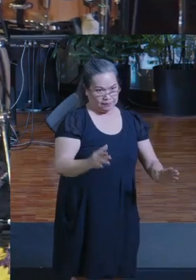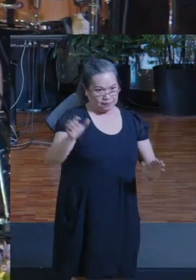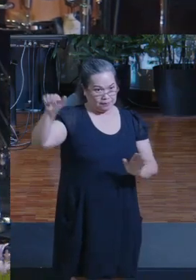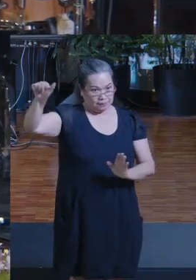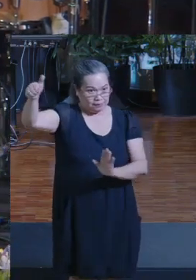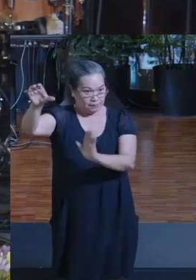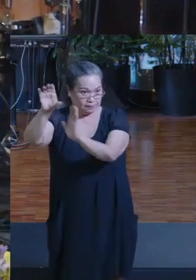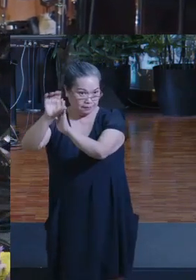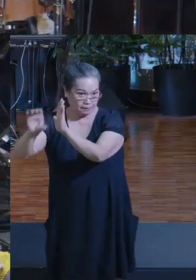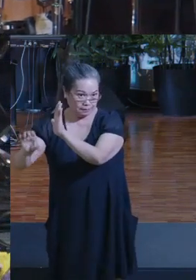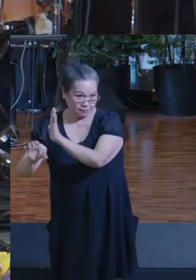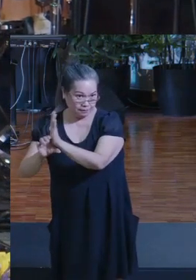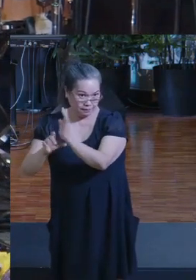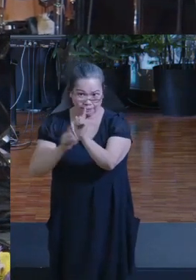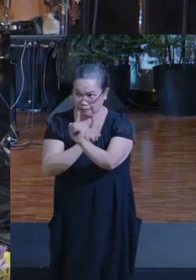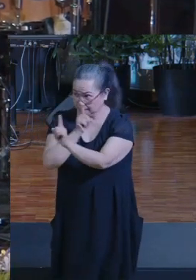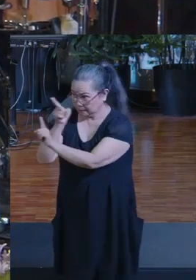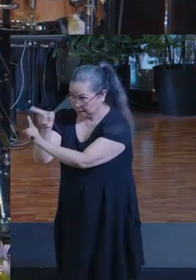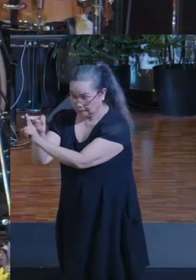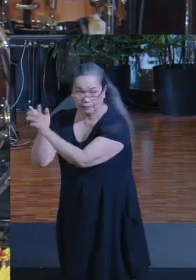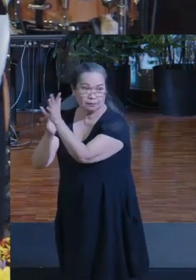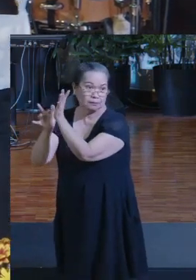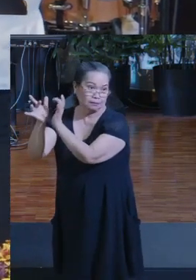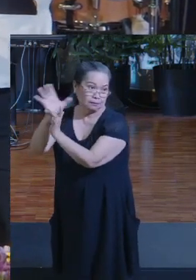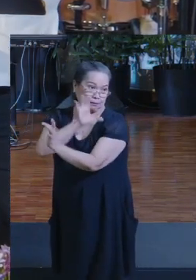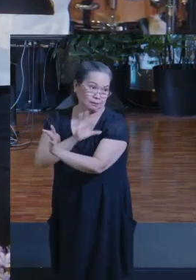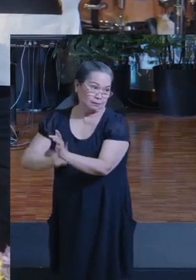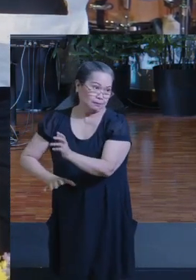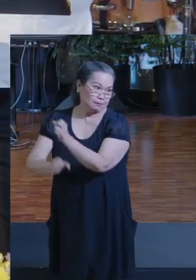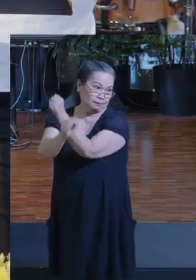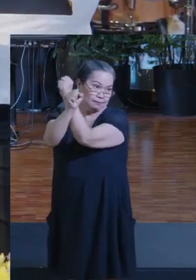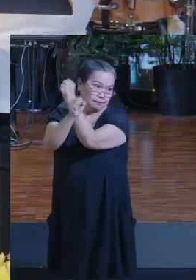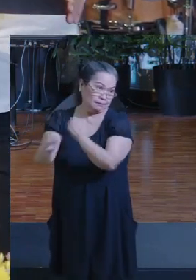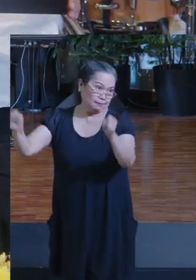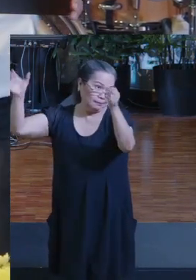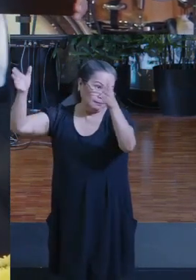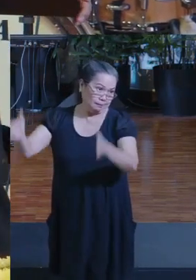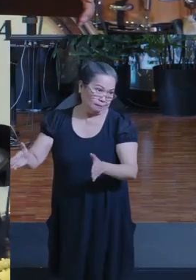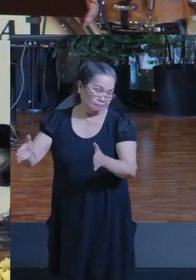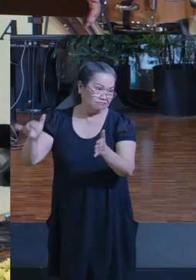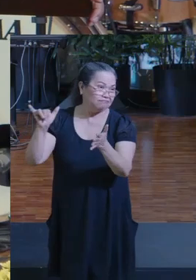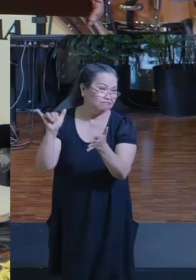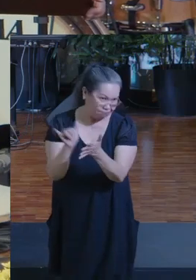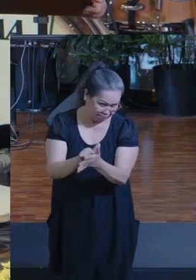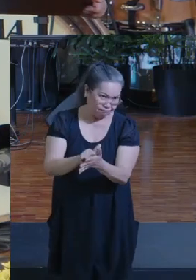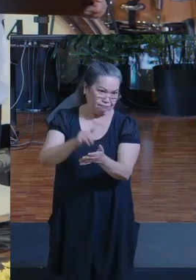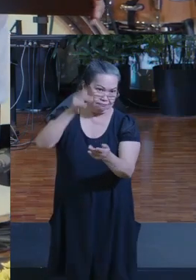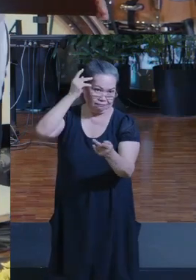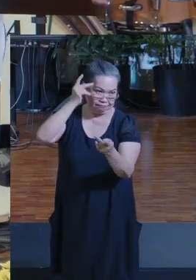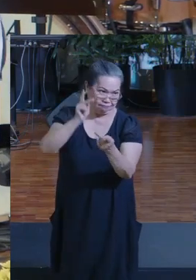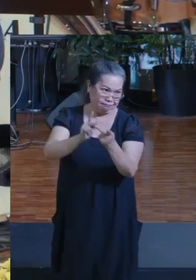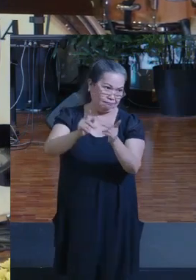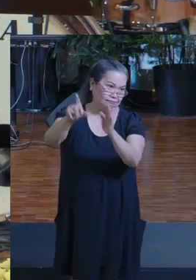sa mapagmahal na kamay ni Kristo Jesus. Yun po ang purpose ng law.